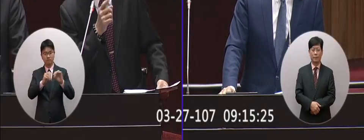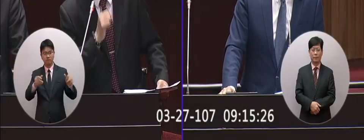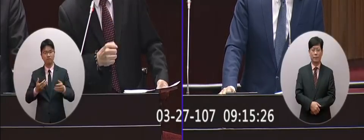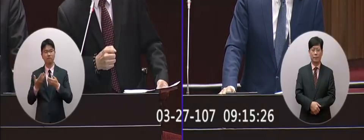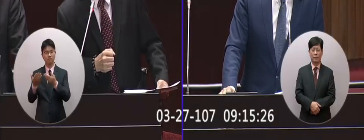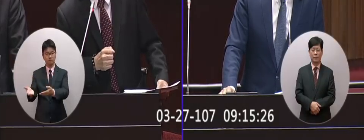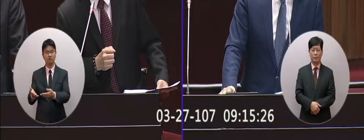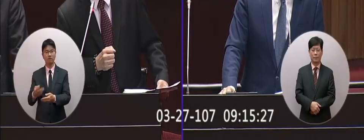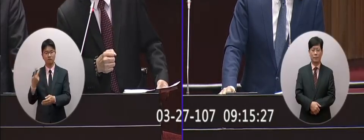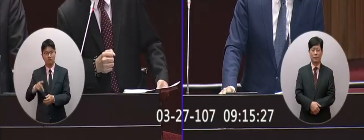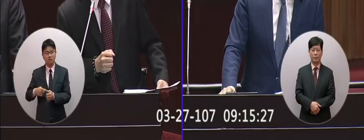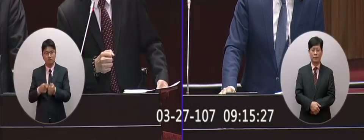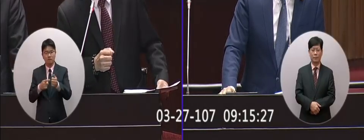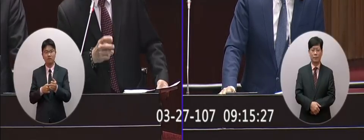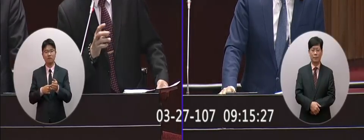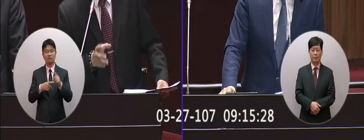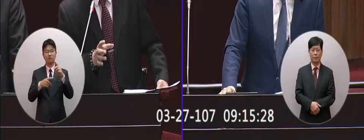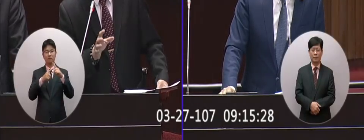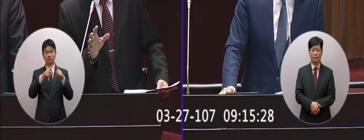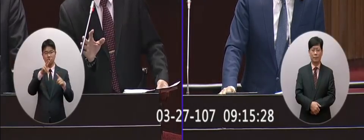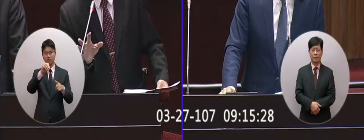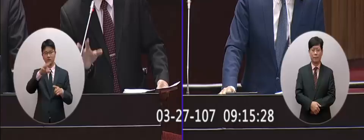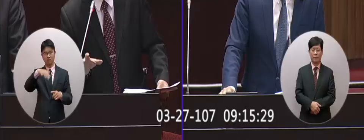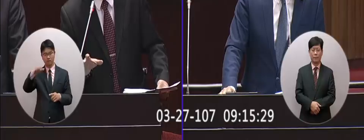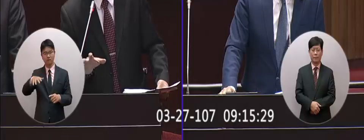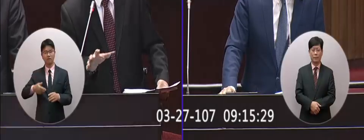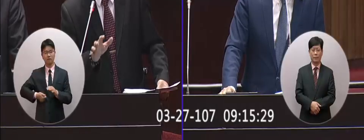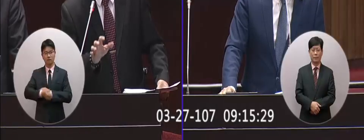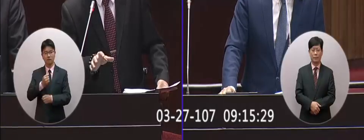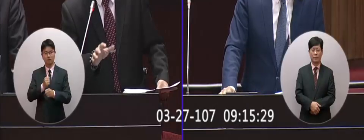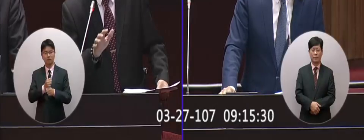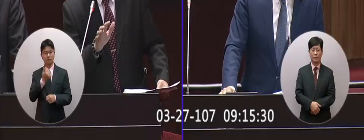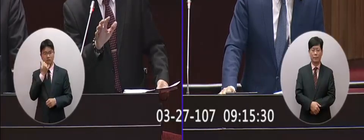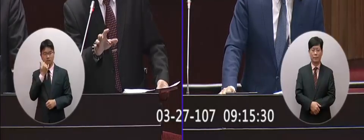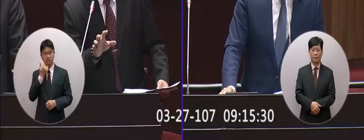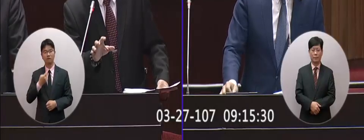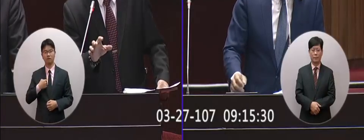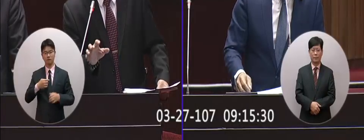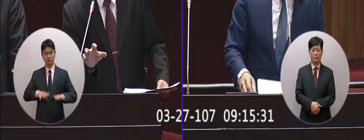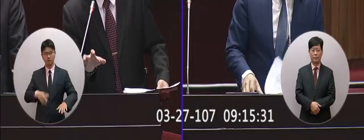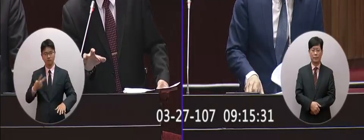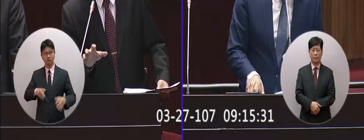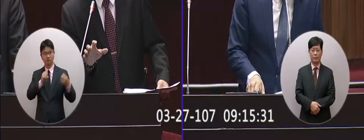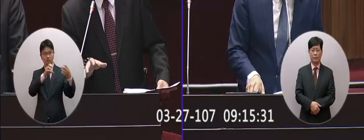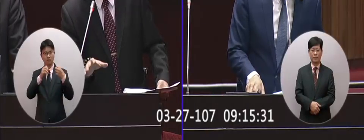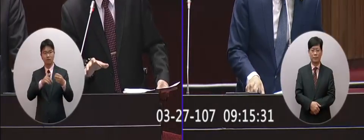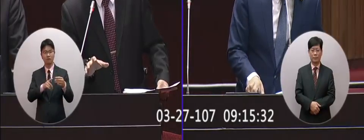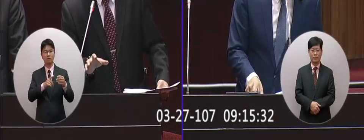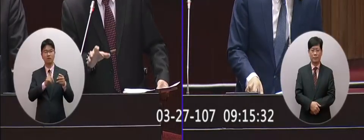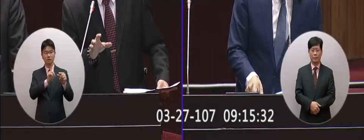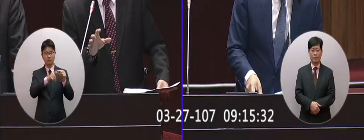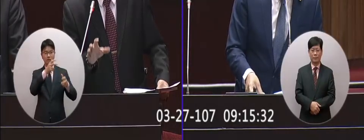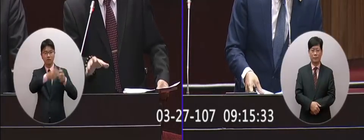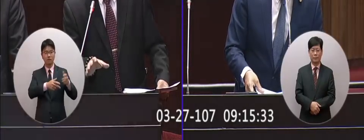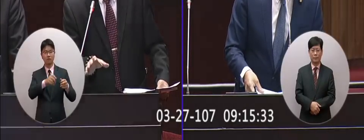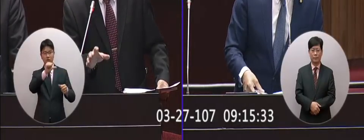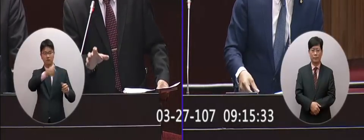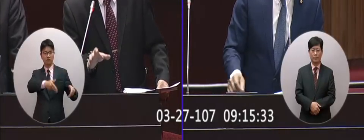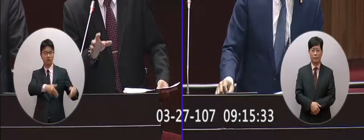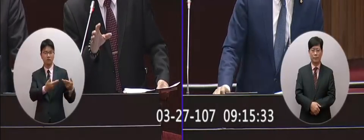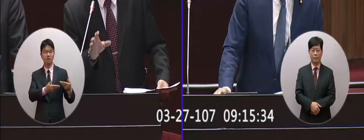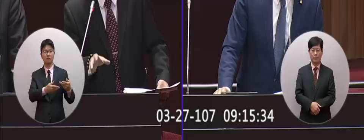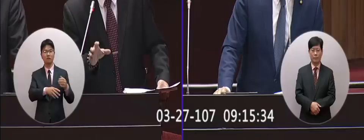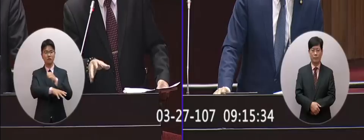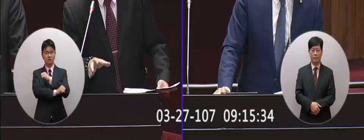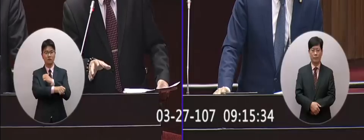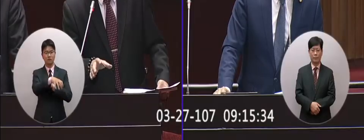带动25000人的就业机会。那这部分我们在协调，就是所谓的中油五轻那个基地。那这个基地呢，我